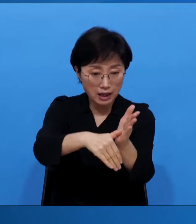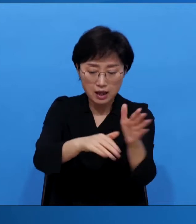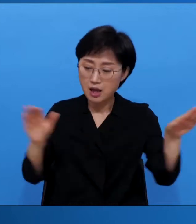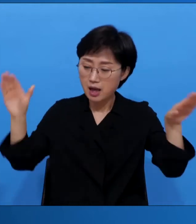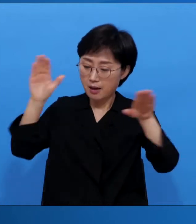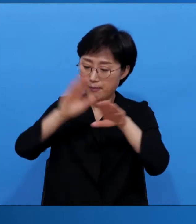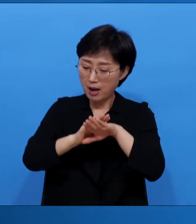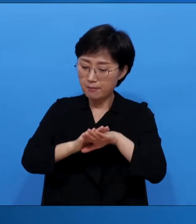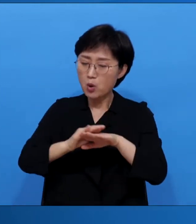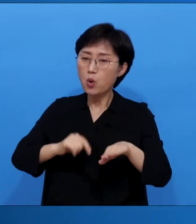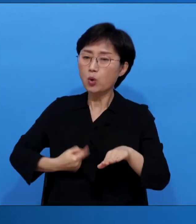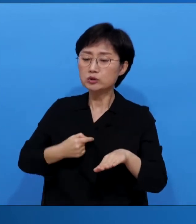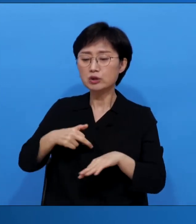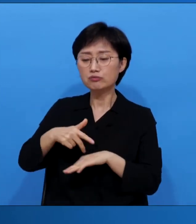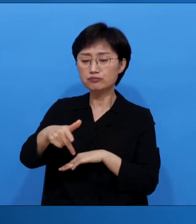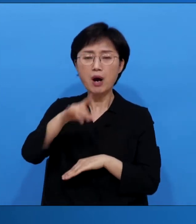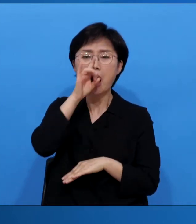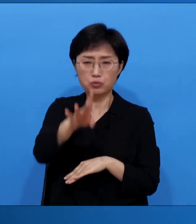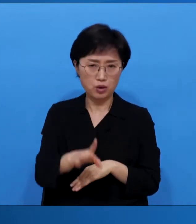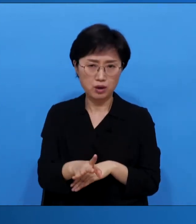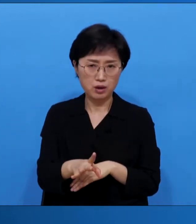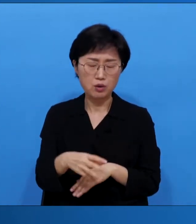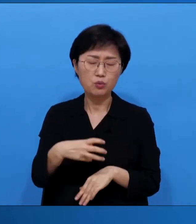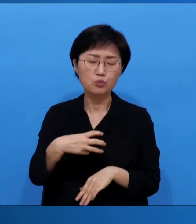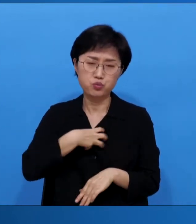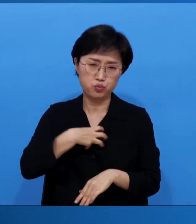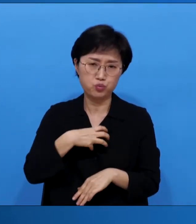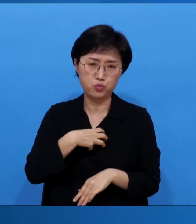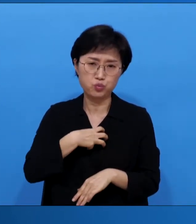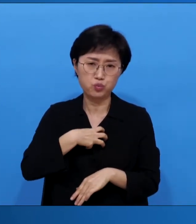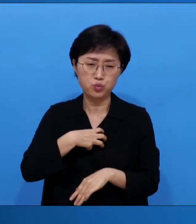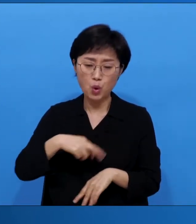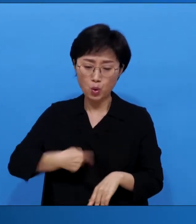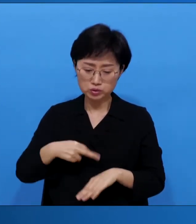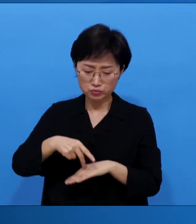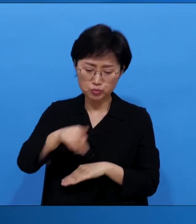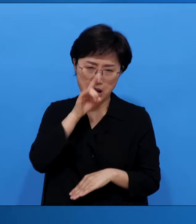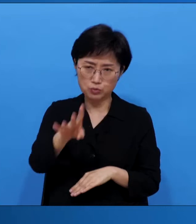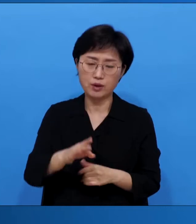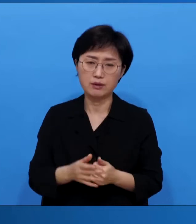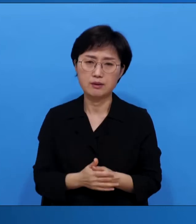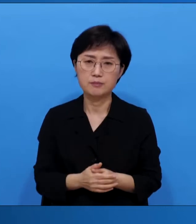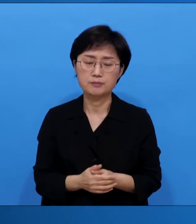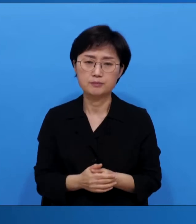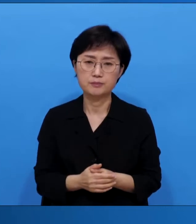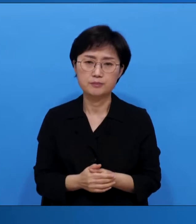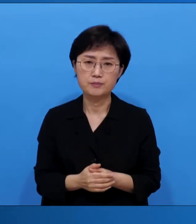위험해요. So many people like that, and so that's why many of our remnants, when you go overseas, you can't walk around alone at night. It's that